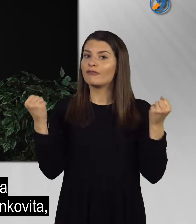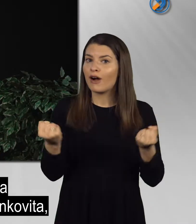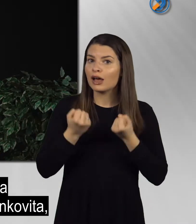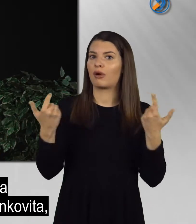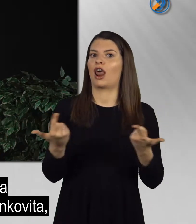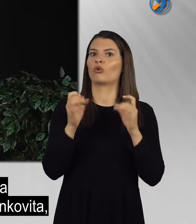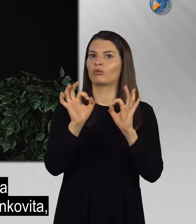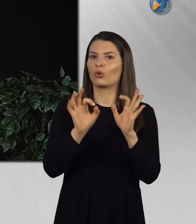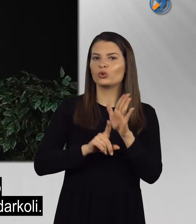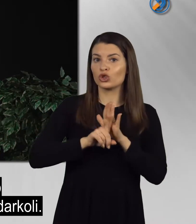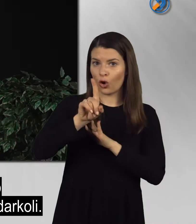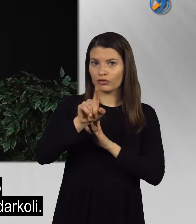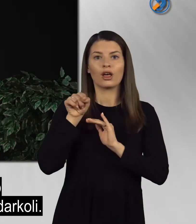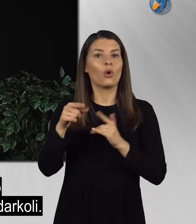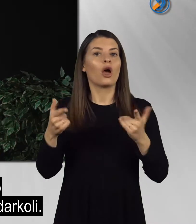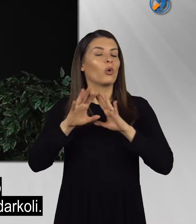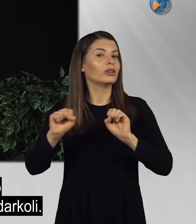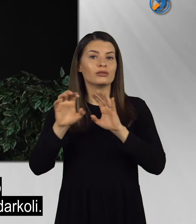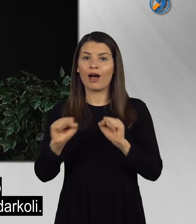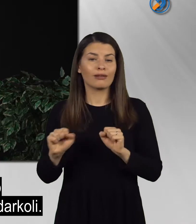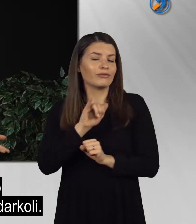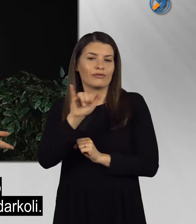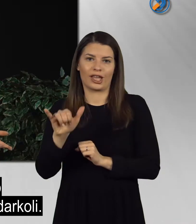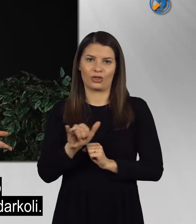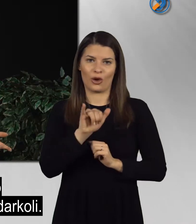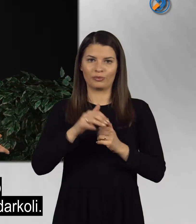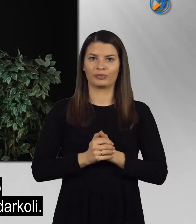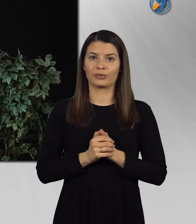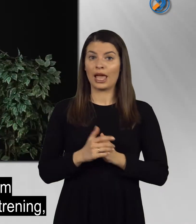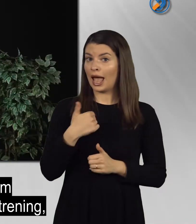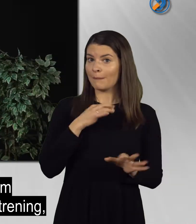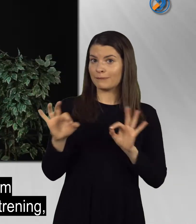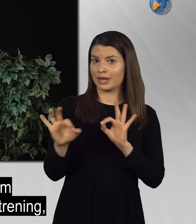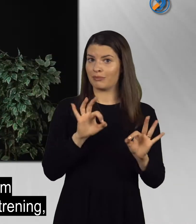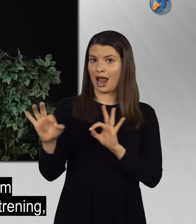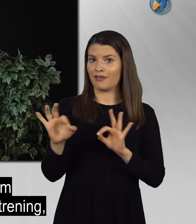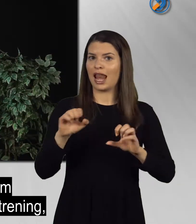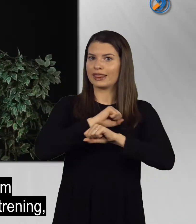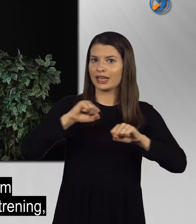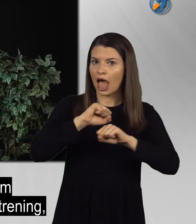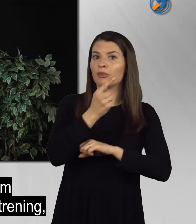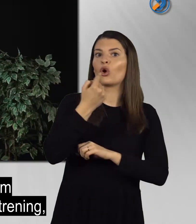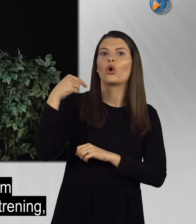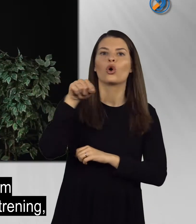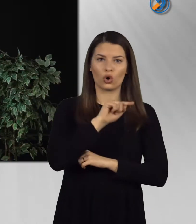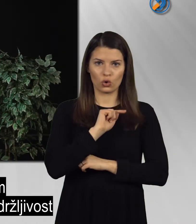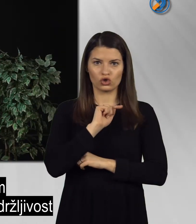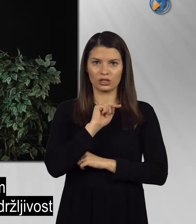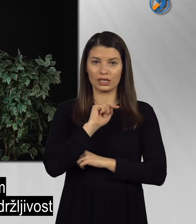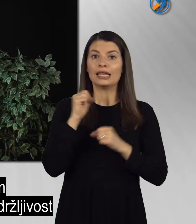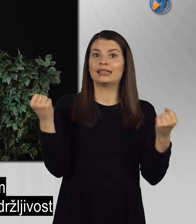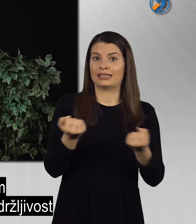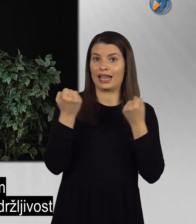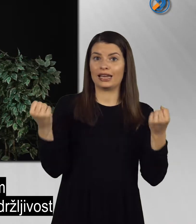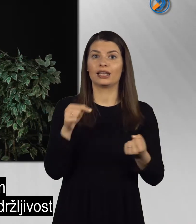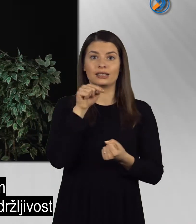vadba je lahko učinkovita, hkrati pa jo lahko izvajate kadarkoli. Pripravila sem dinamičen krožni trening, z